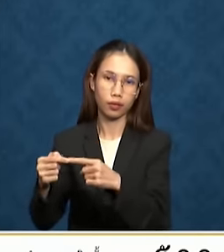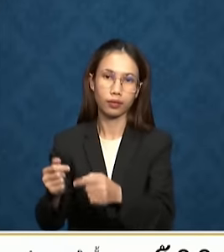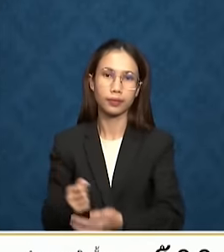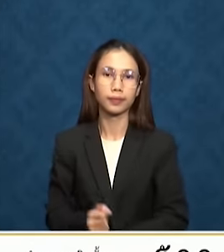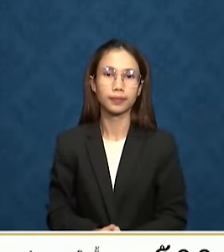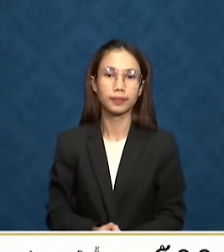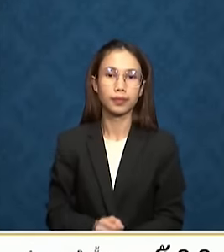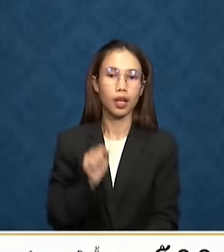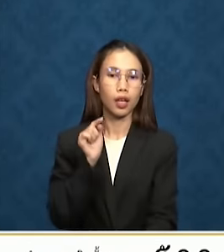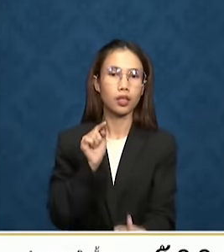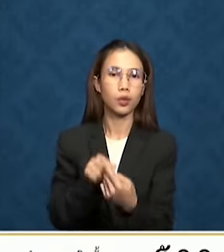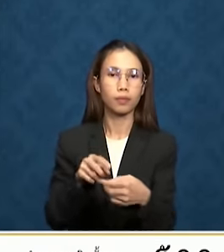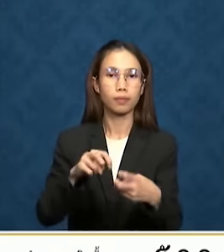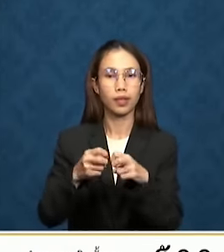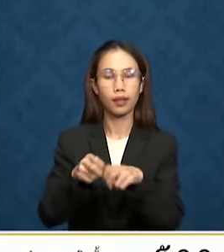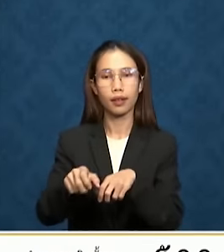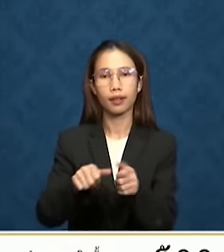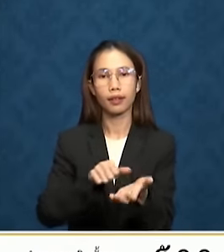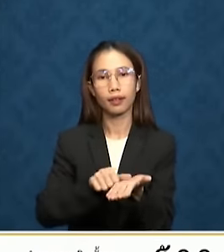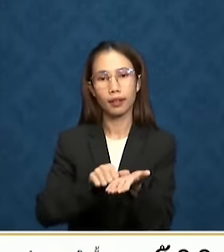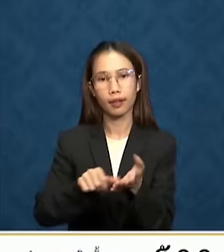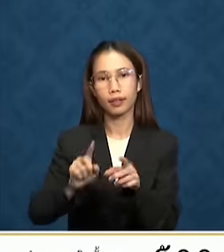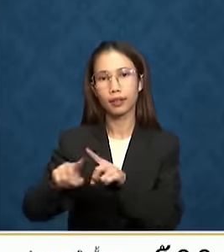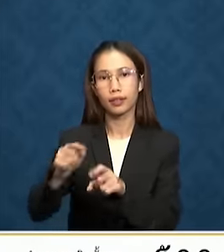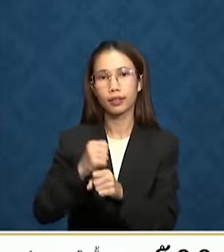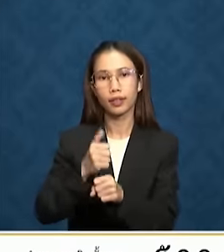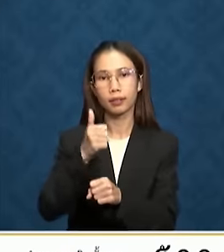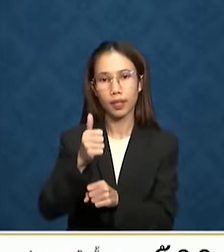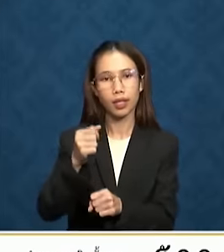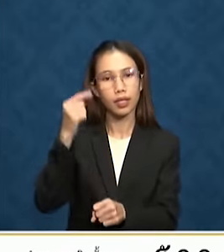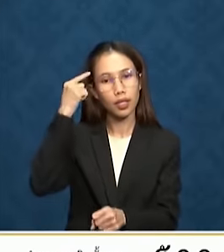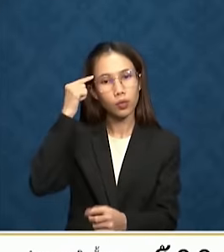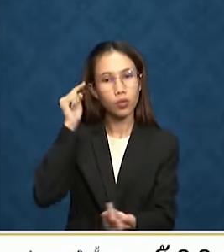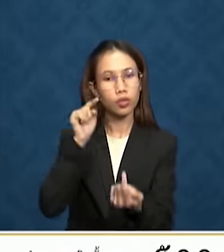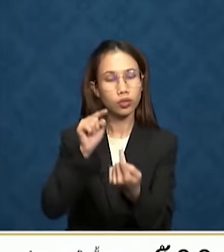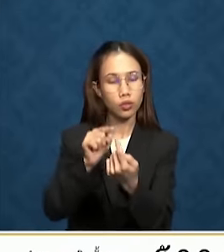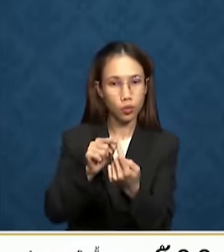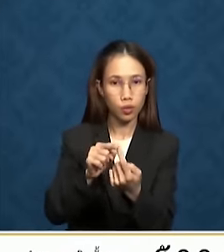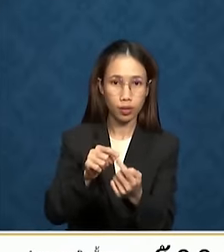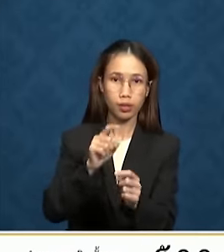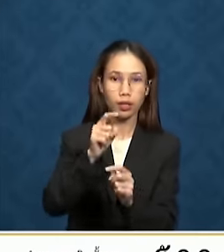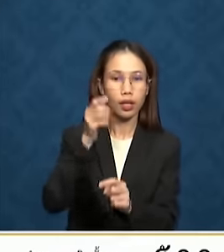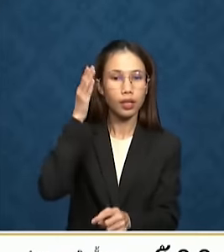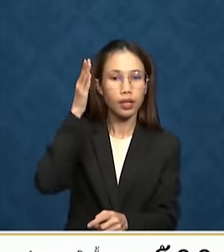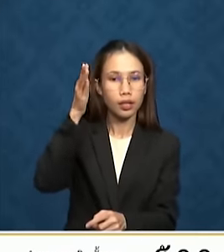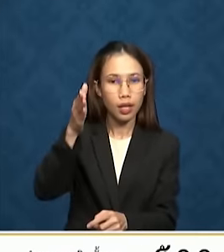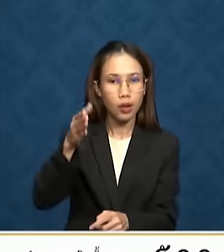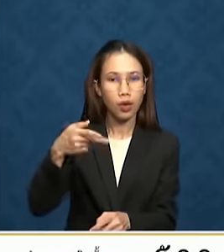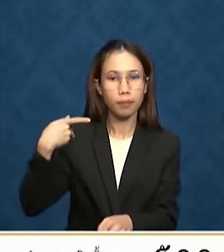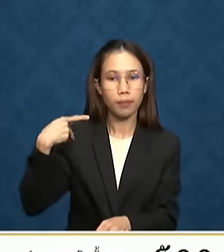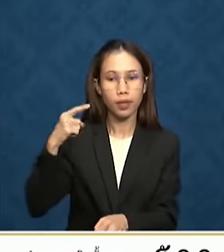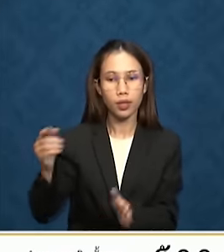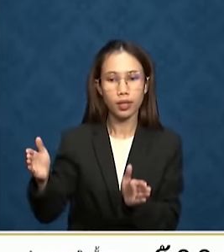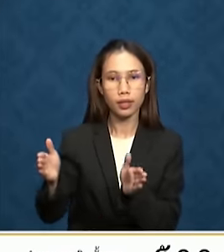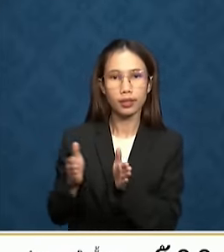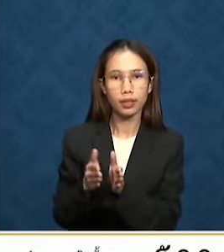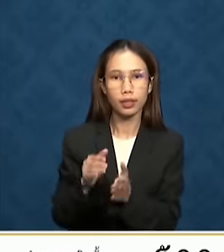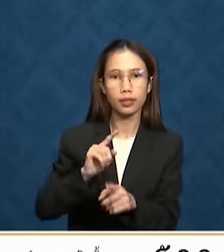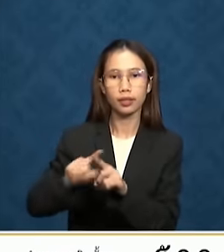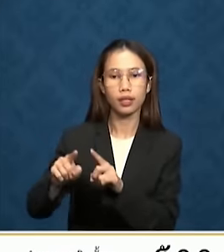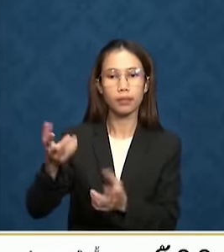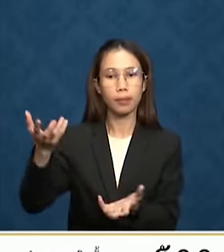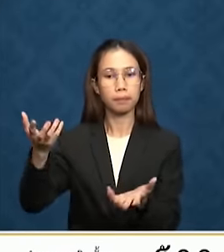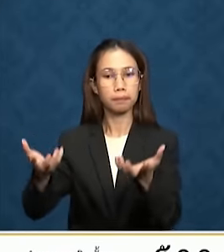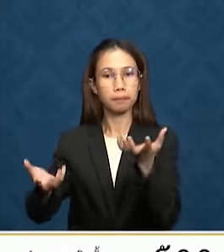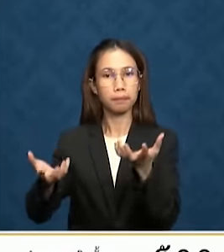เอ่อตรงจุดมีความรอบคอบแล้วก็มีความสมดุลระหว่างความเสี่ยงระยะยาวกับสิ่งที่ต้องการผลประโยชน์ระยะสั้นมีสมดุล